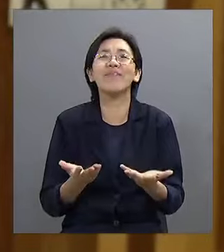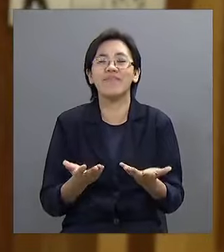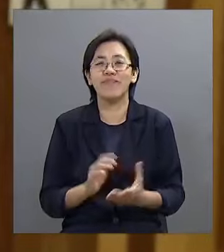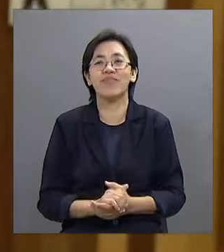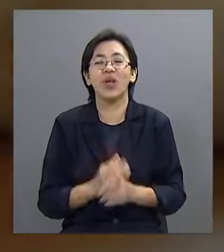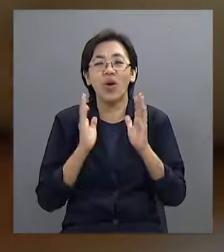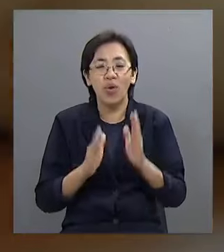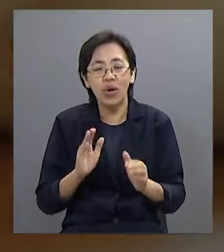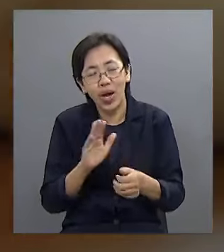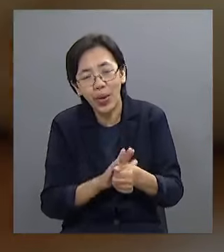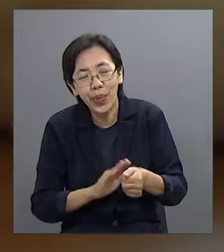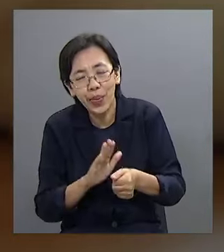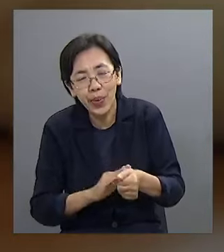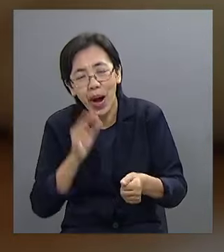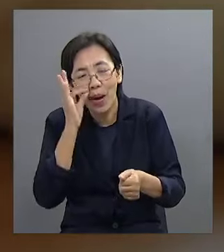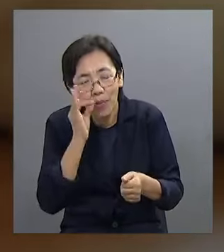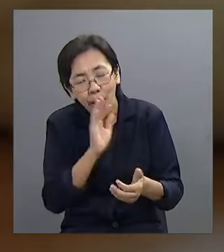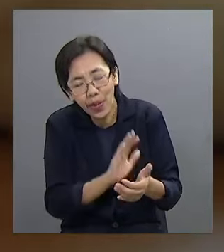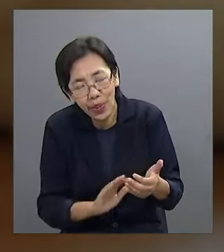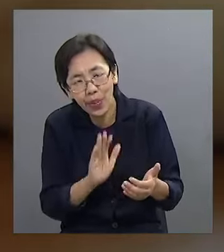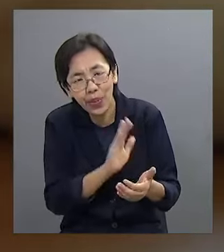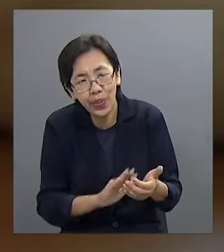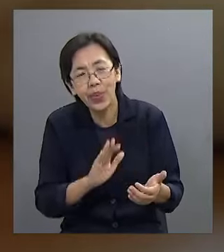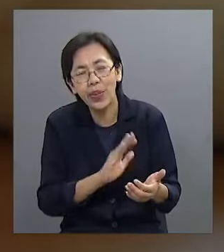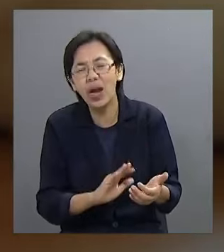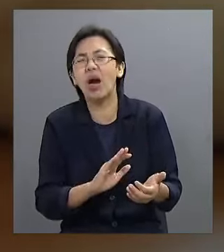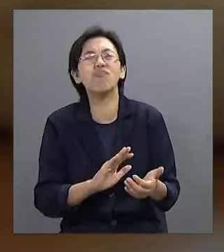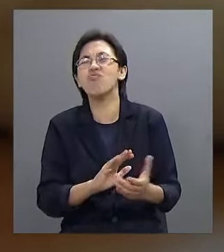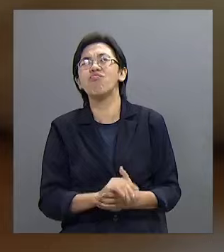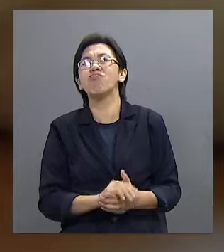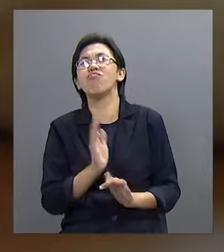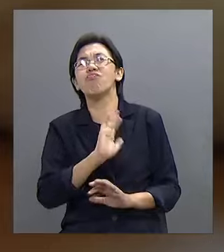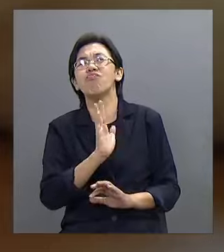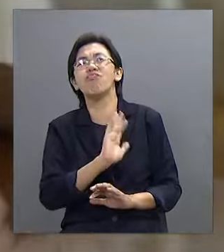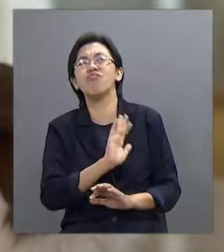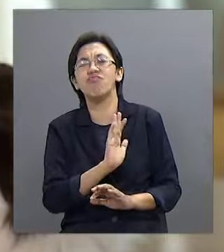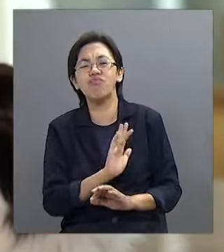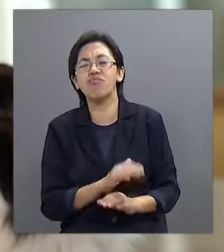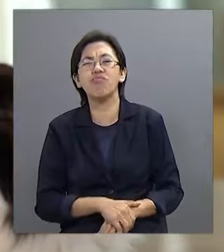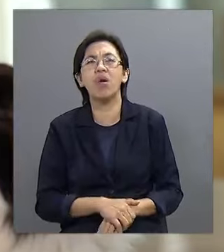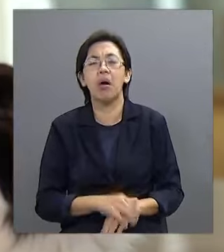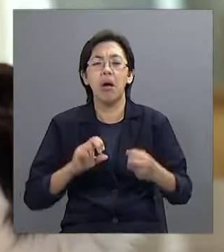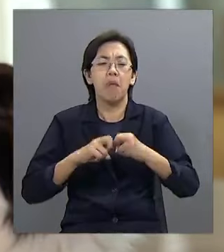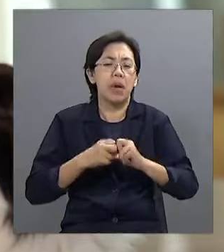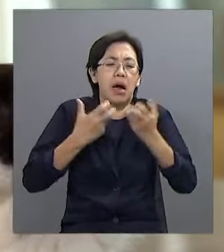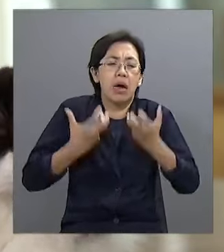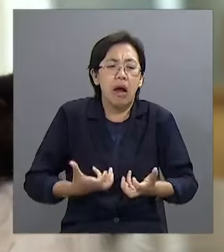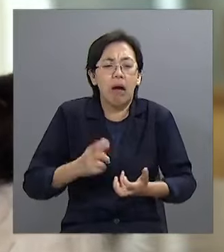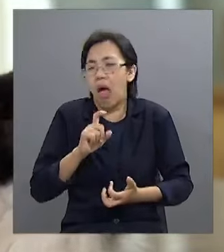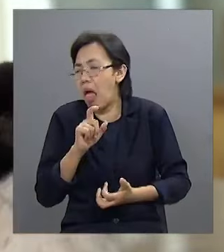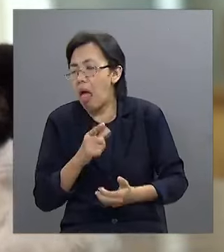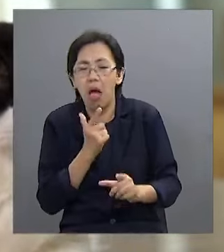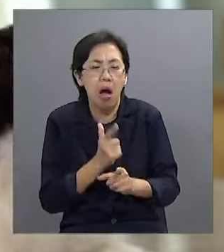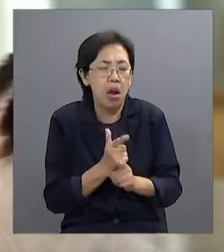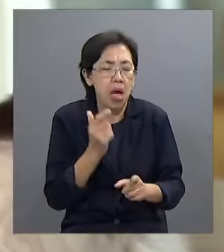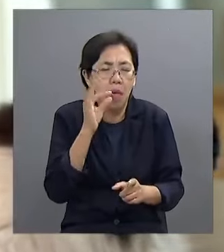แลแมวพวกนี้ได้เขาก็เริ่มออกมาแบบว่าเหมือนถึงวิกฤตอะเขาก็ต้องเอาตัวเองก่อนเพราะฉะนั้นเขาก็จะเ